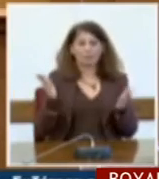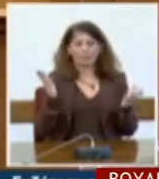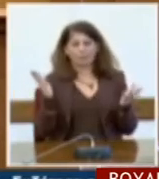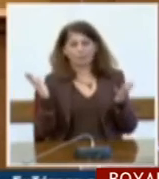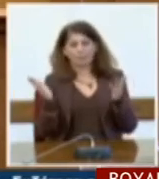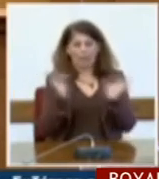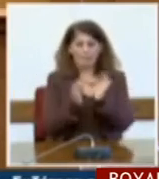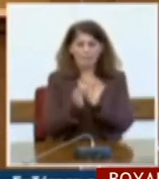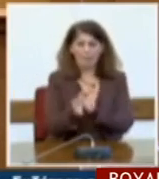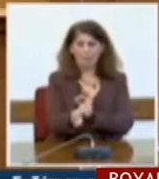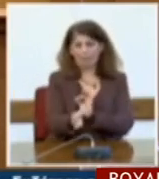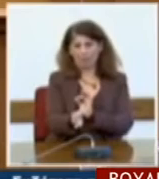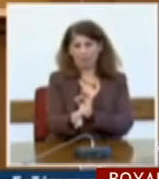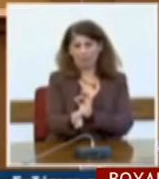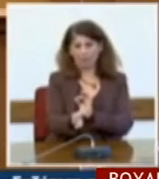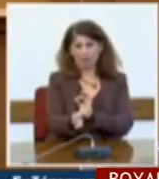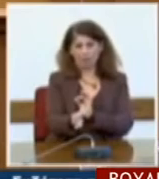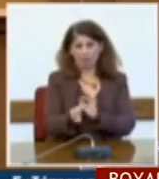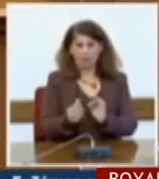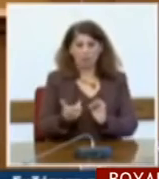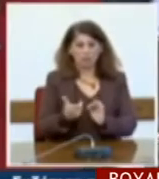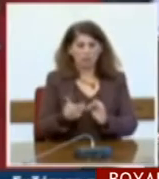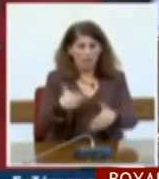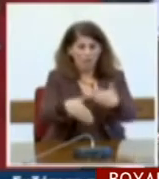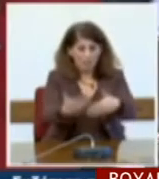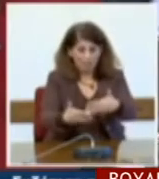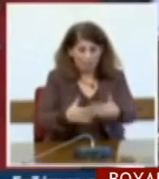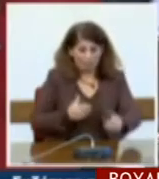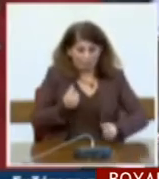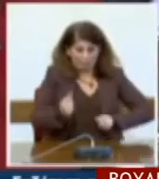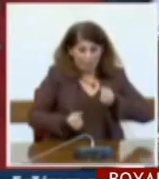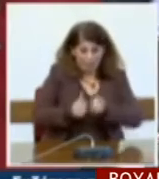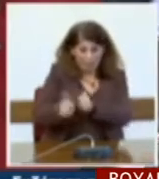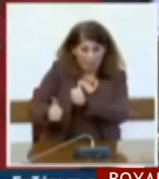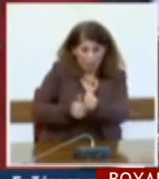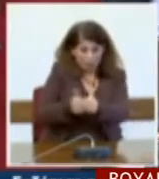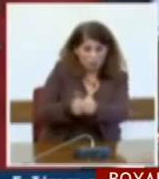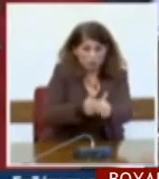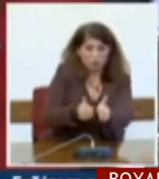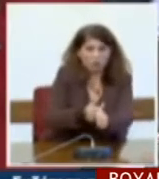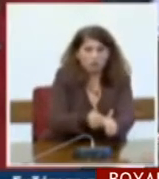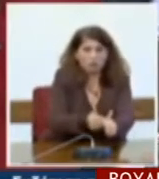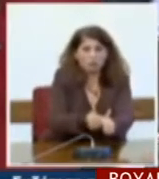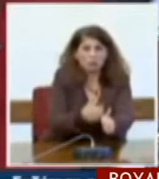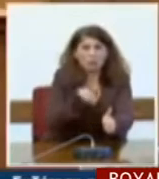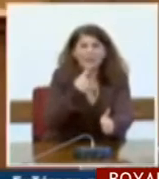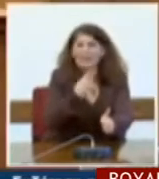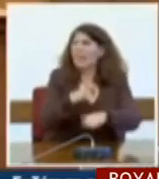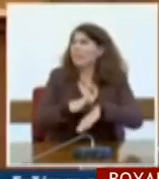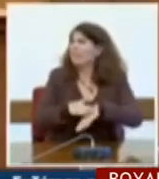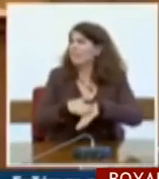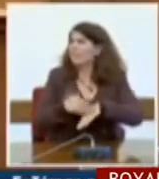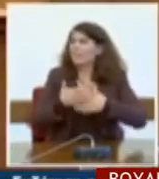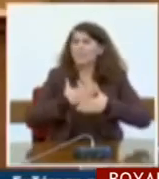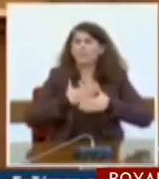μέτρα και τρέχετε πίσω από τις εξελίξεις και μας λέτε ότι δεν φταίτε εσείς, αλλά είναι παγκόσμια